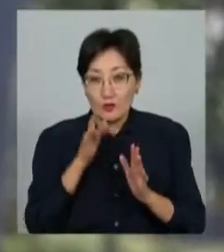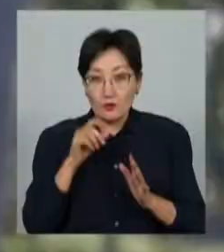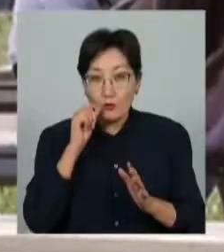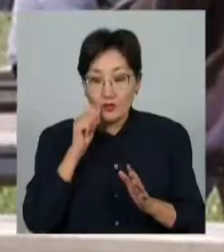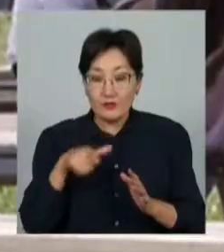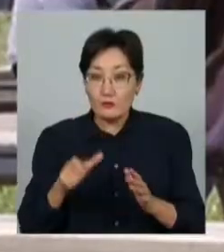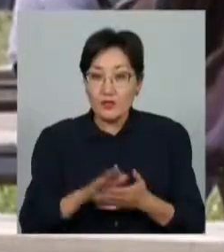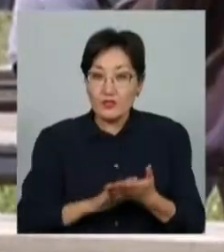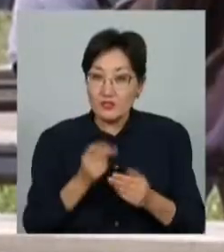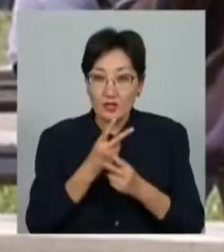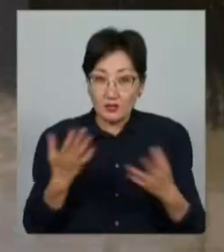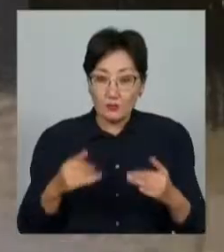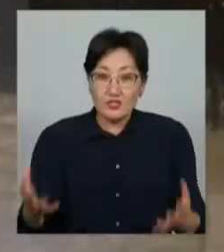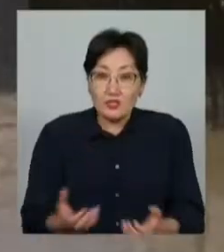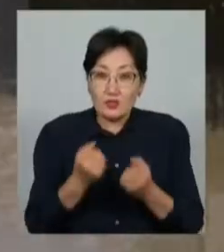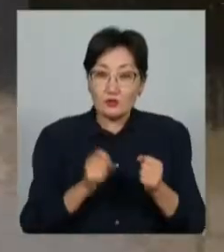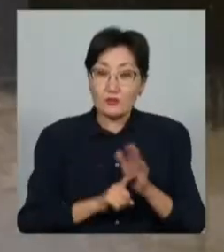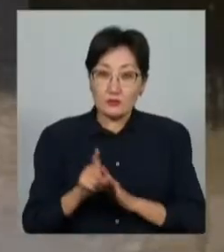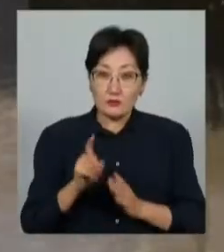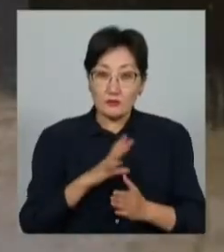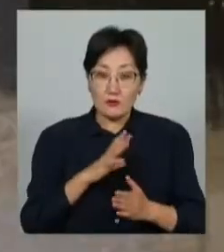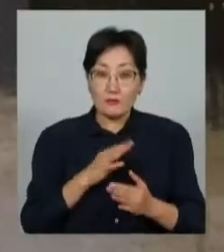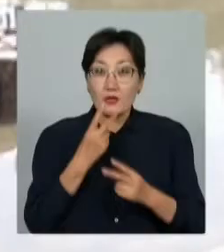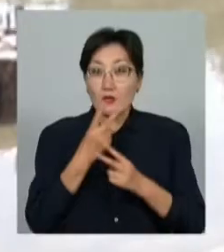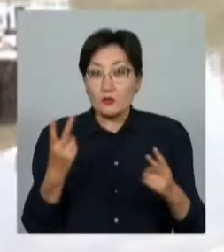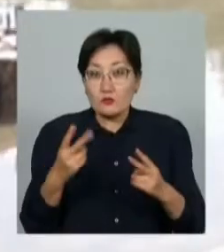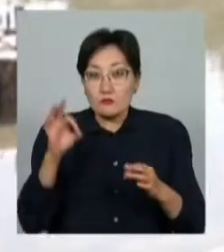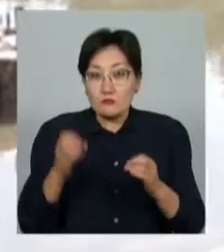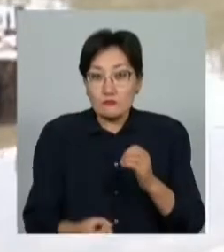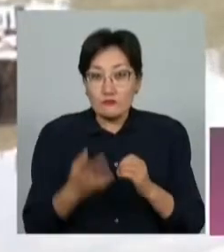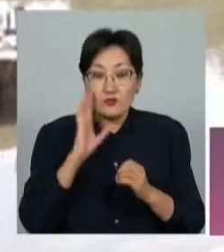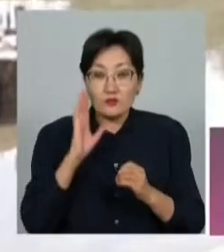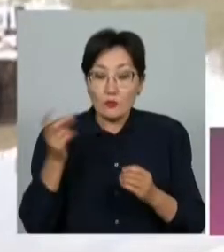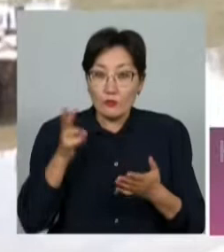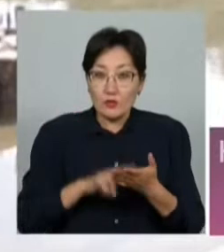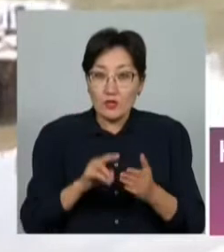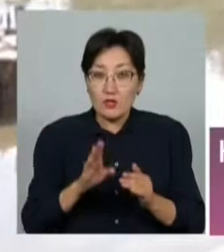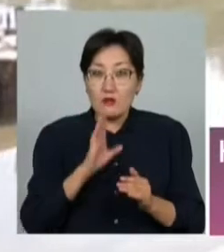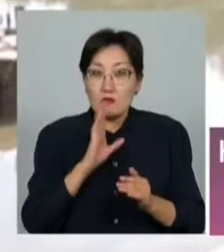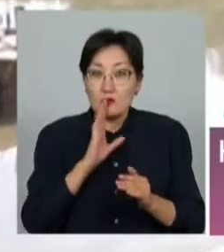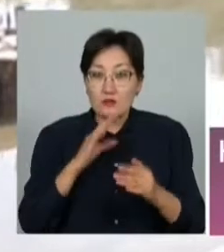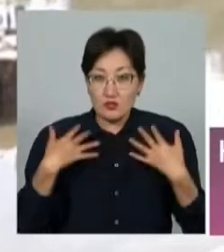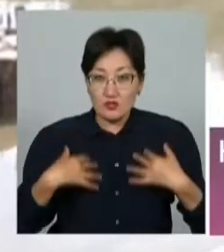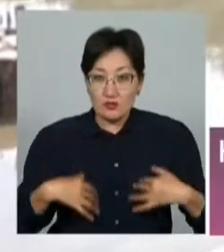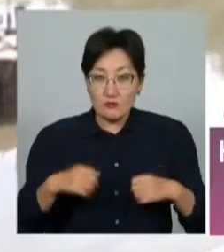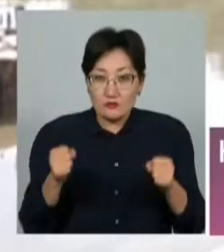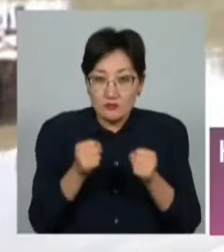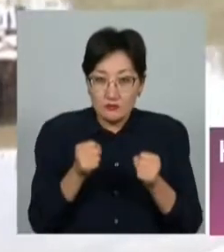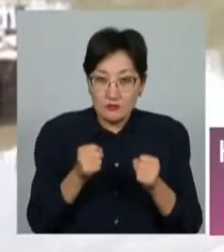Балапанов ештеңеге қарамастан құтқаруға кіріскен. Қараймын, бір кезде фонтан қосылған кезде, кішкентай қыздың денесі былай